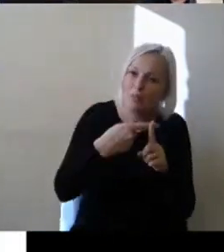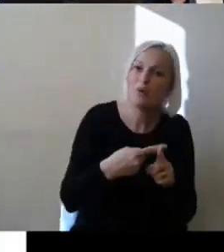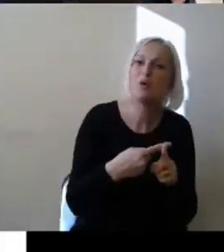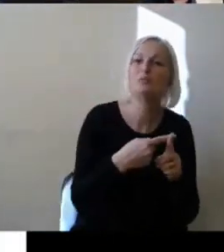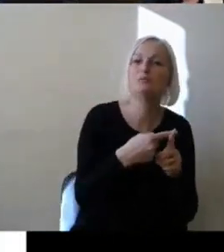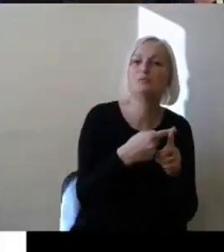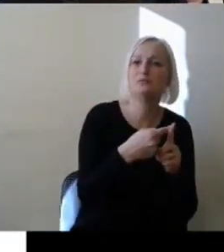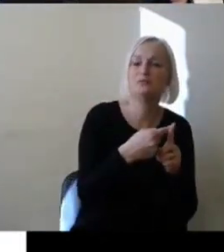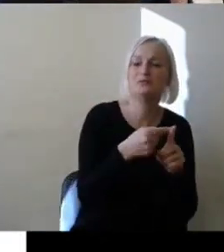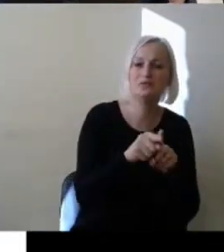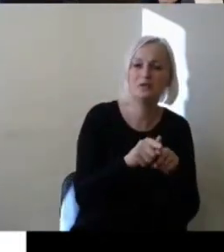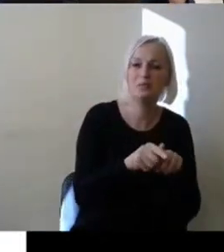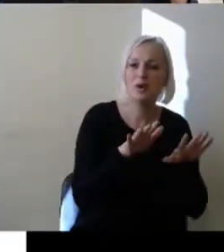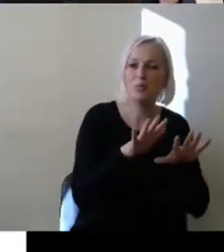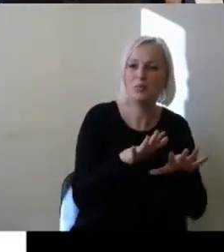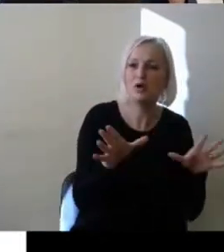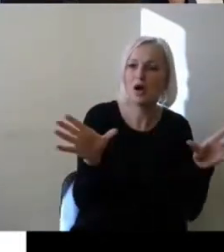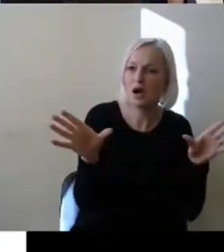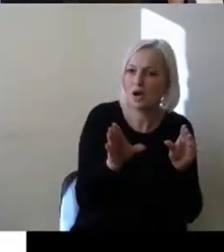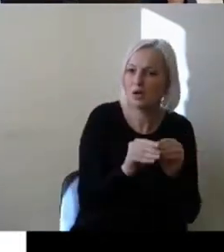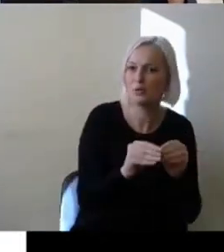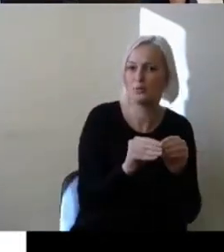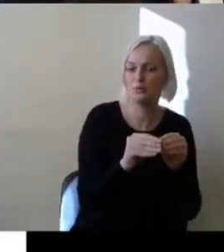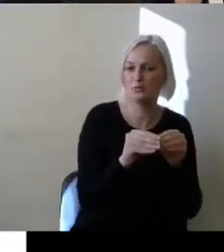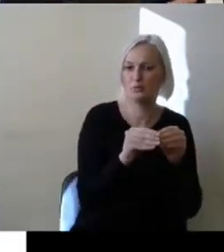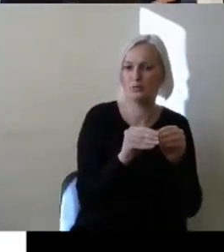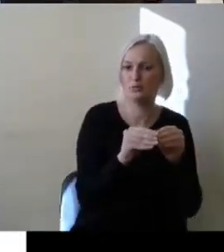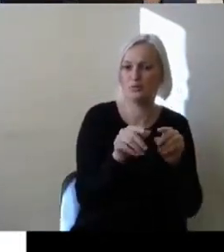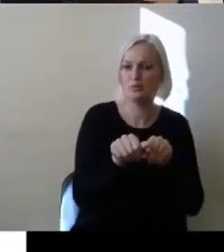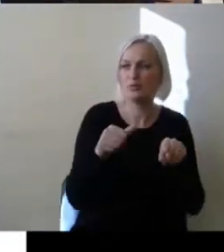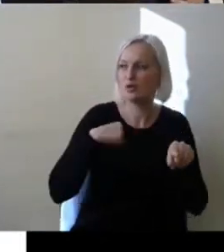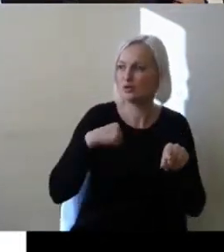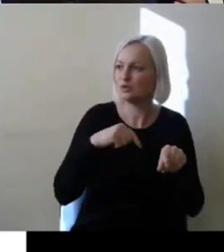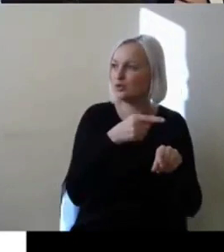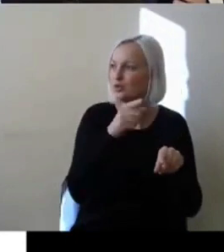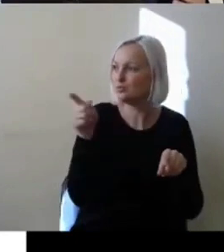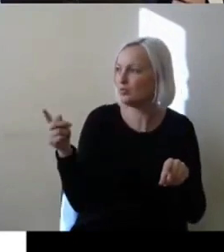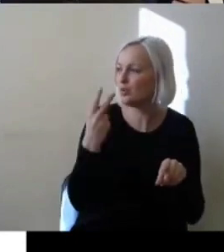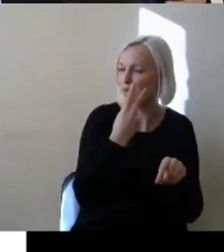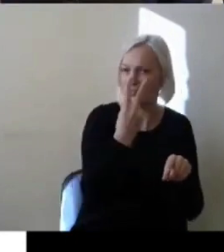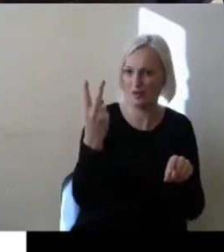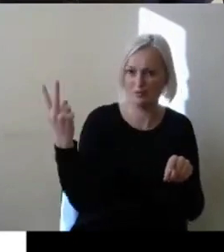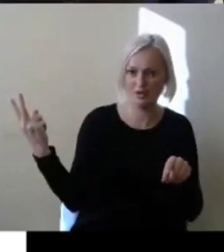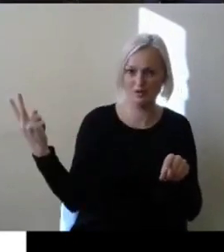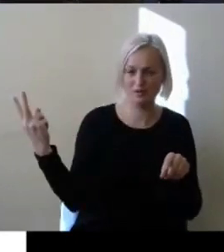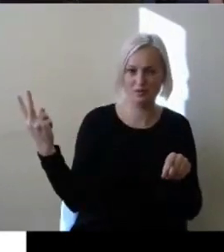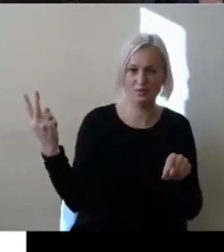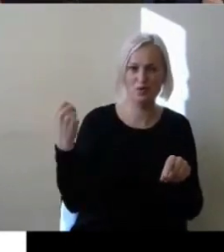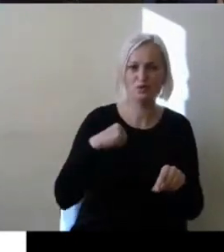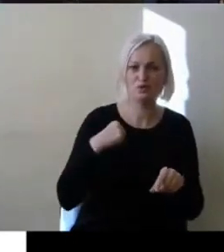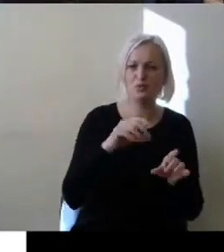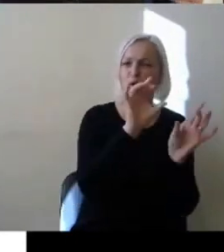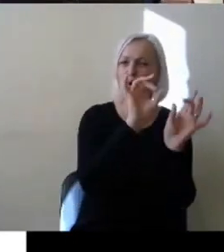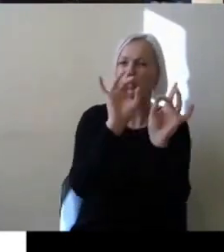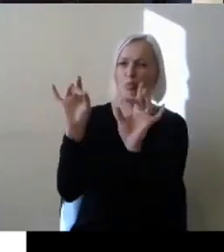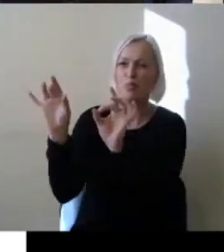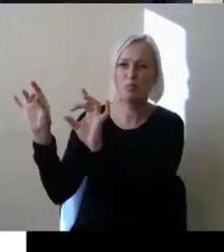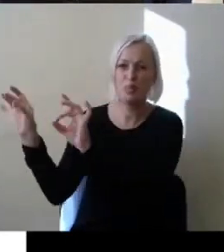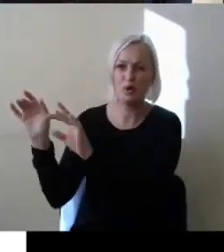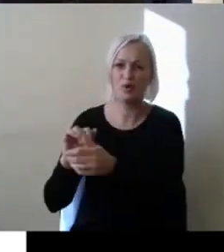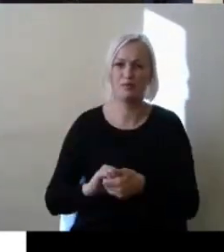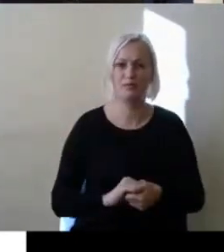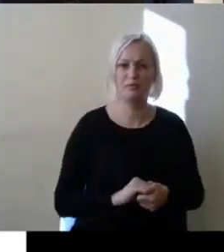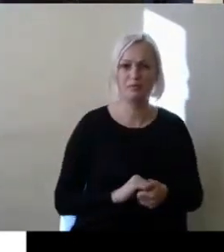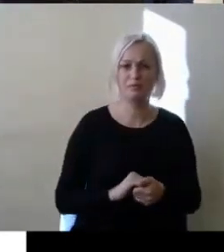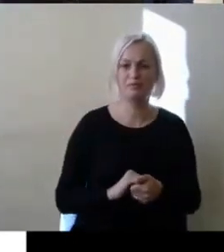dėl to buvimo kartu, dėl pamatymo žmonių, kiek yra įvairių žmonių ir kiek, kaip galima